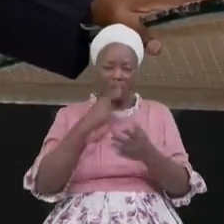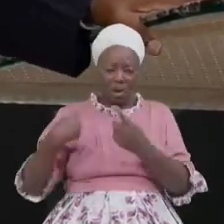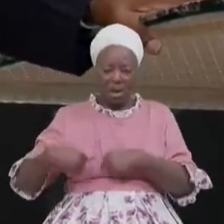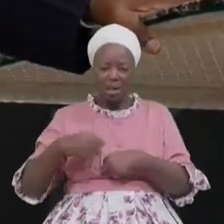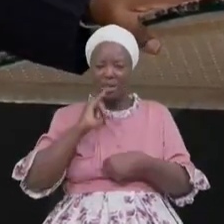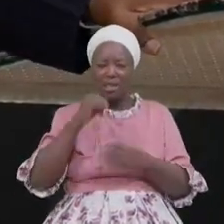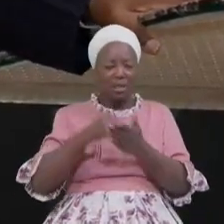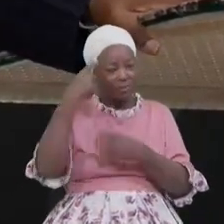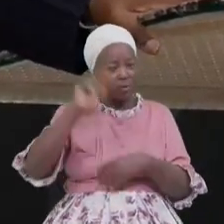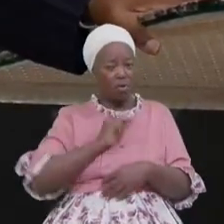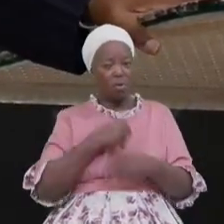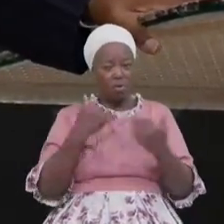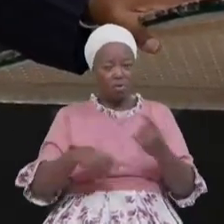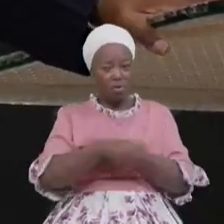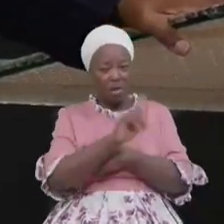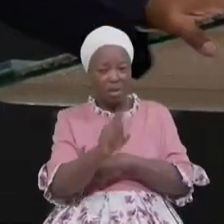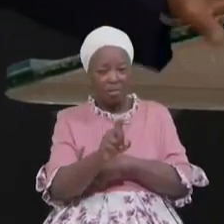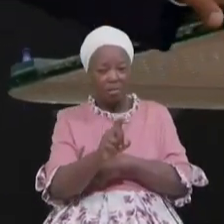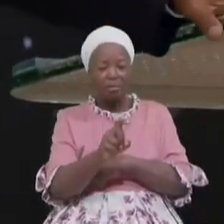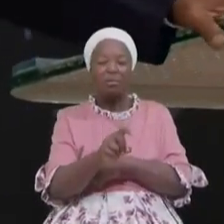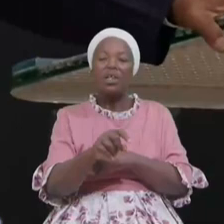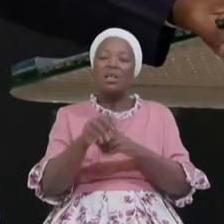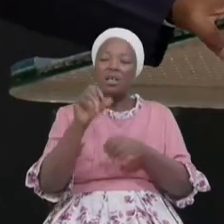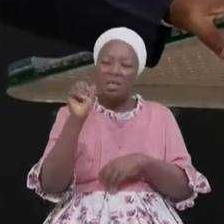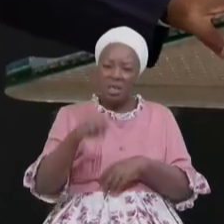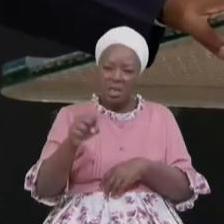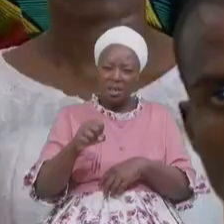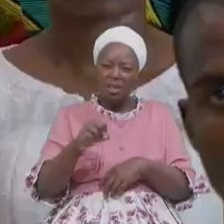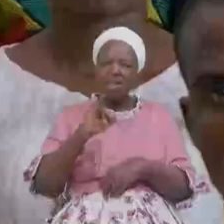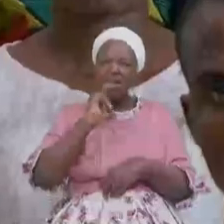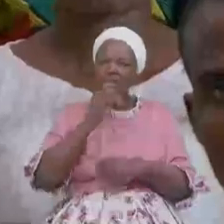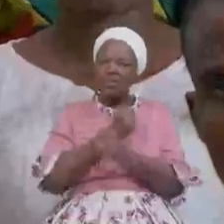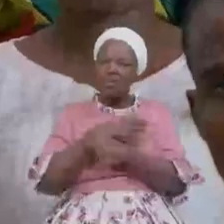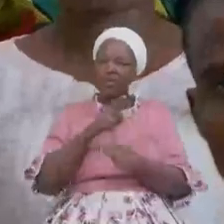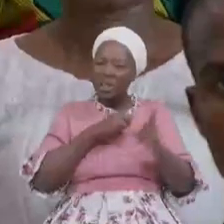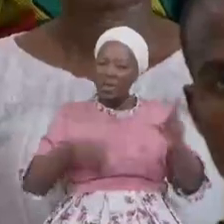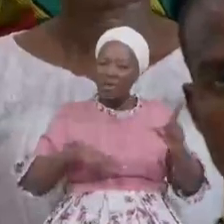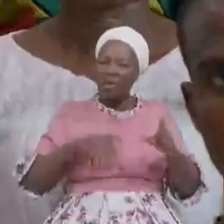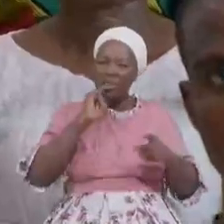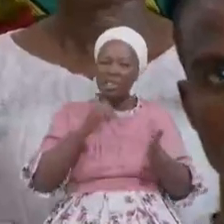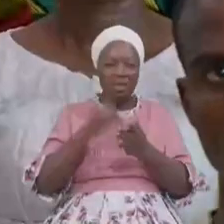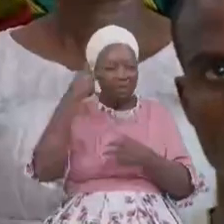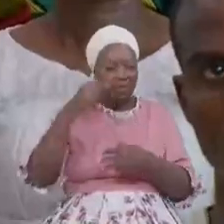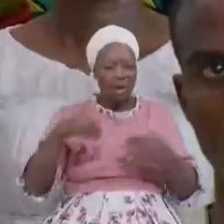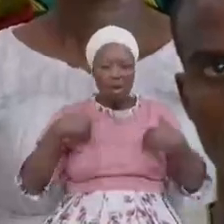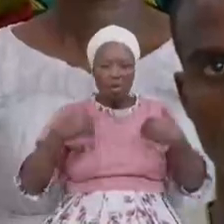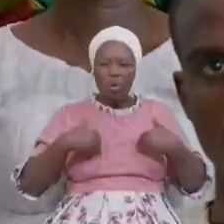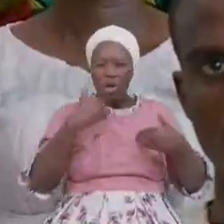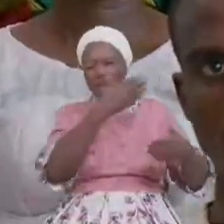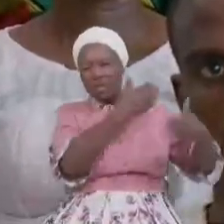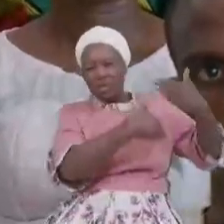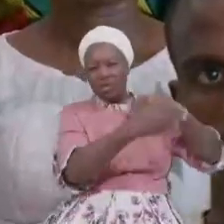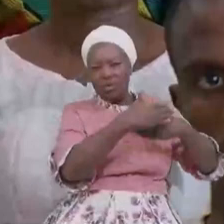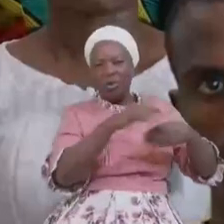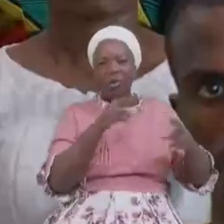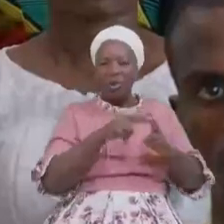Est-ce que aimer Dieu, est-ce que c'est pour la jeune génération? Est-ce que c'est pour l'ancienne génération? Oui,